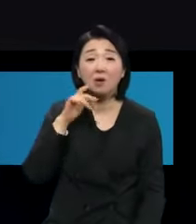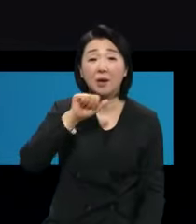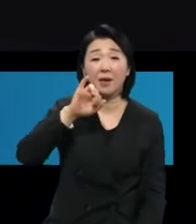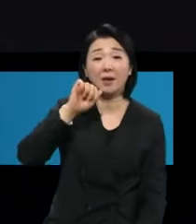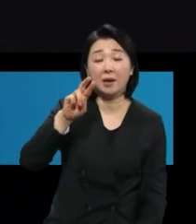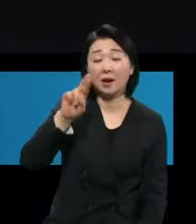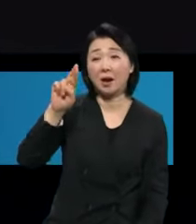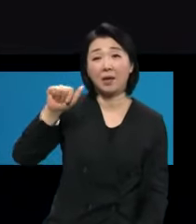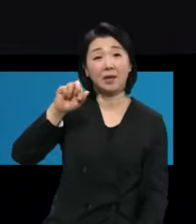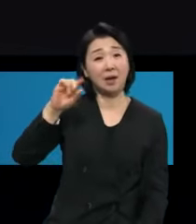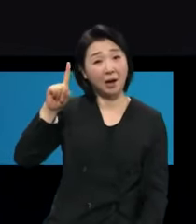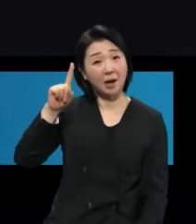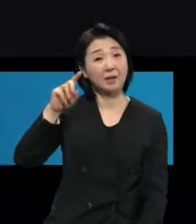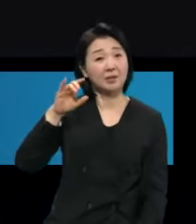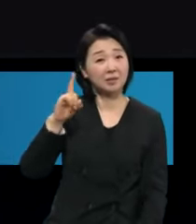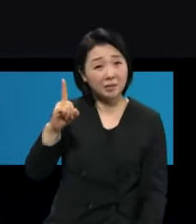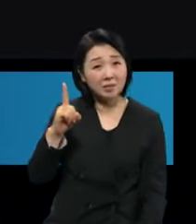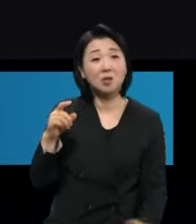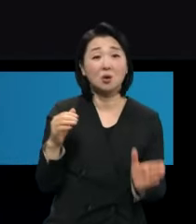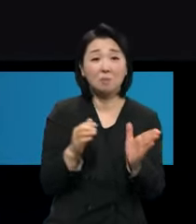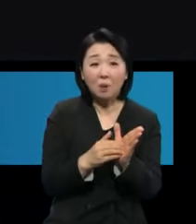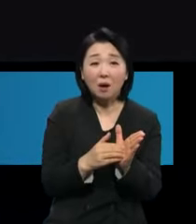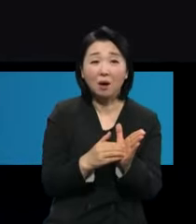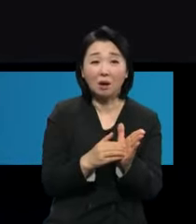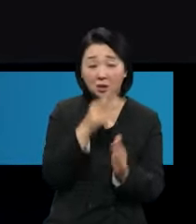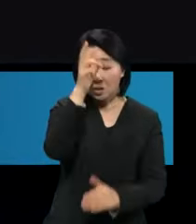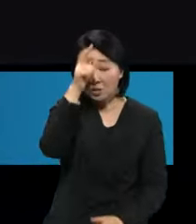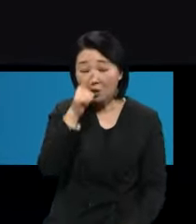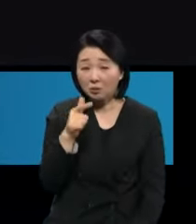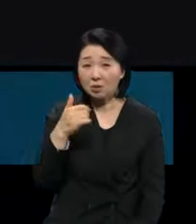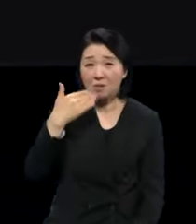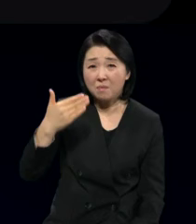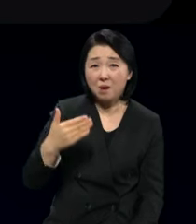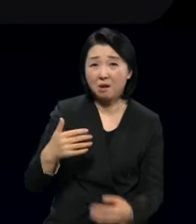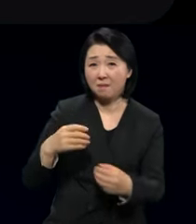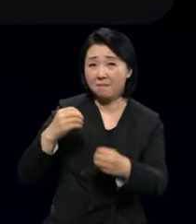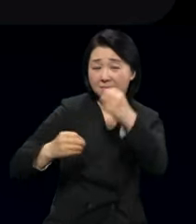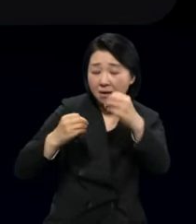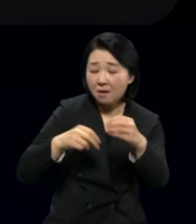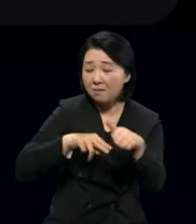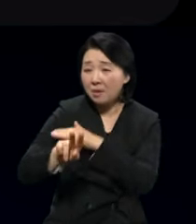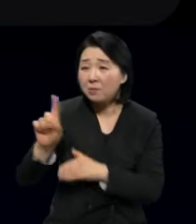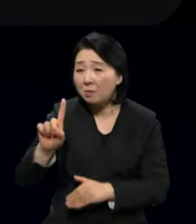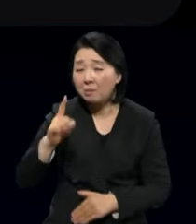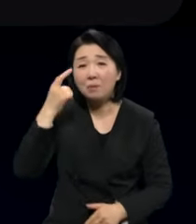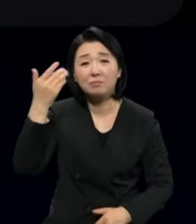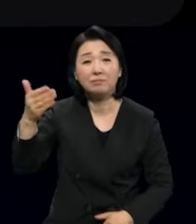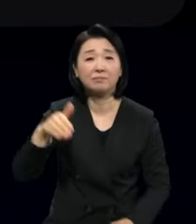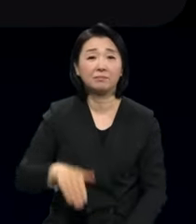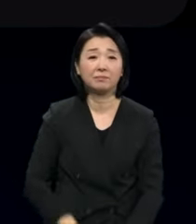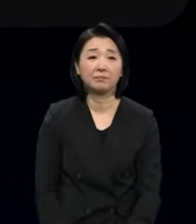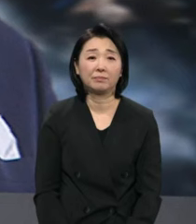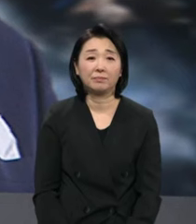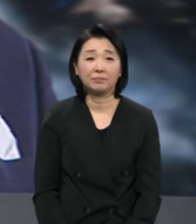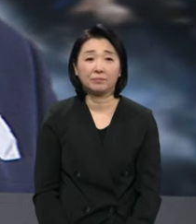에어레이드라는 표현이 들어가면서 경찰과 소방에 대피 상황인지 묻는 신고 전화가 이어졌습니다.